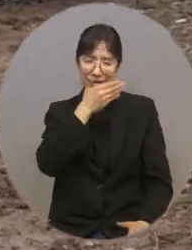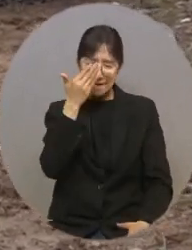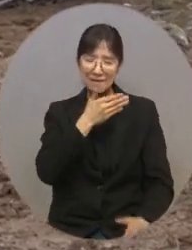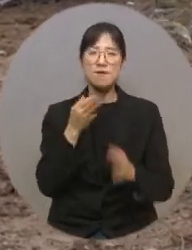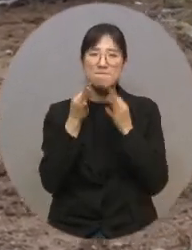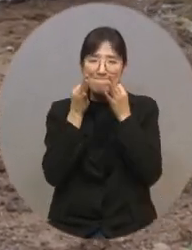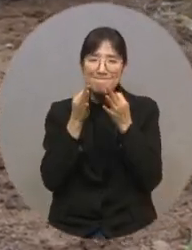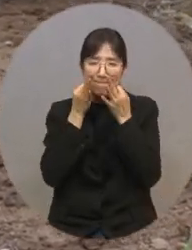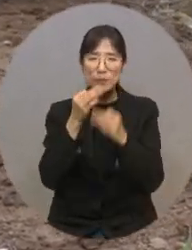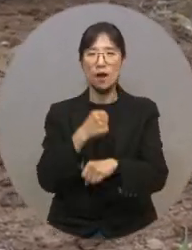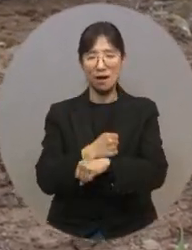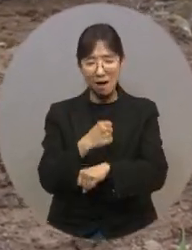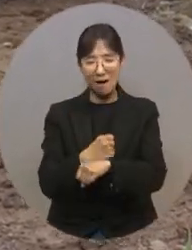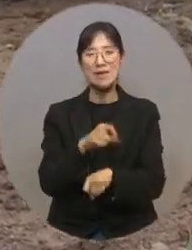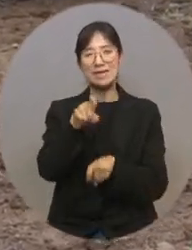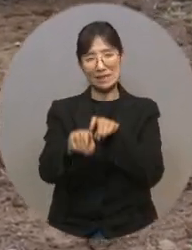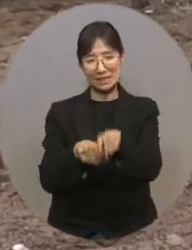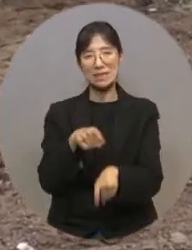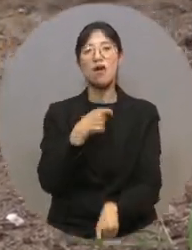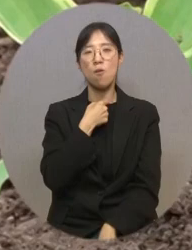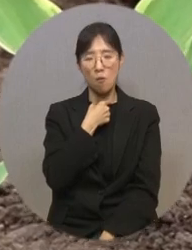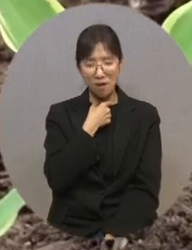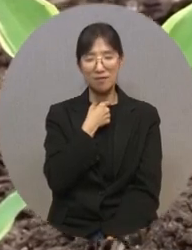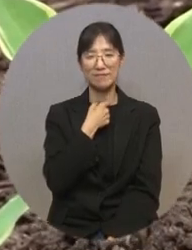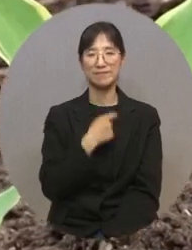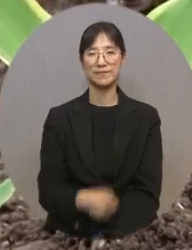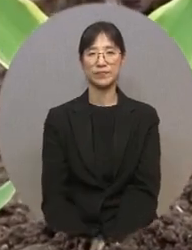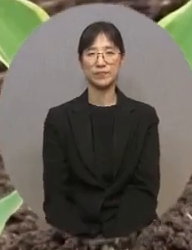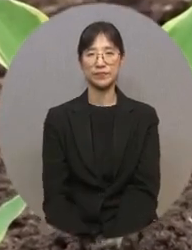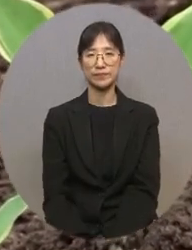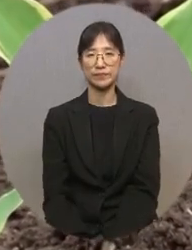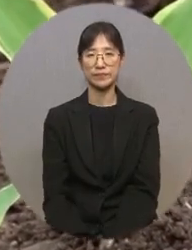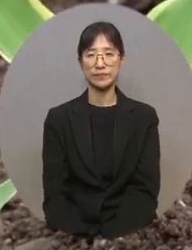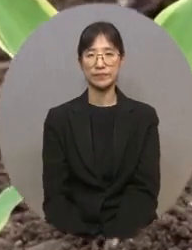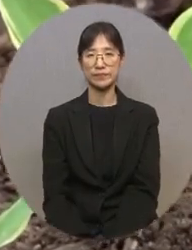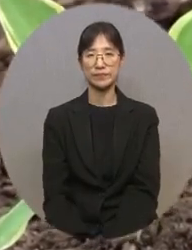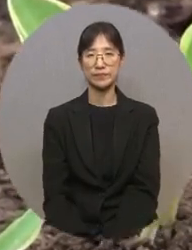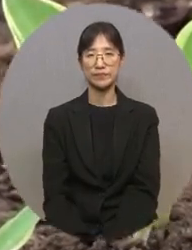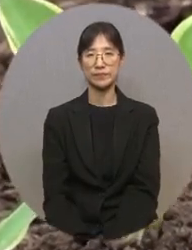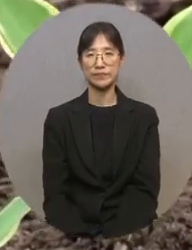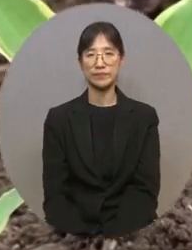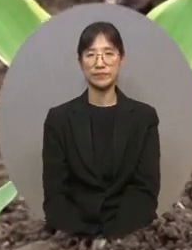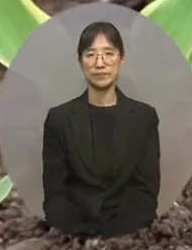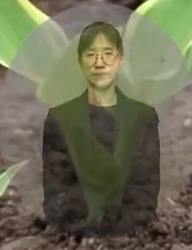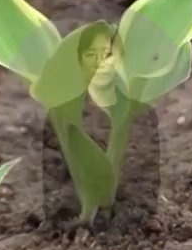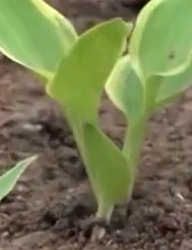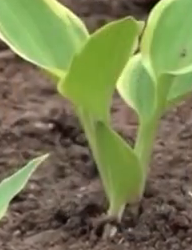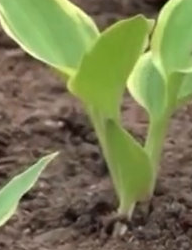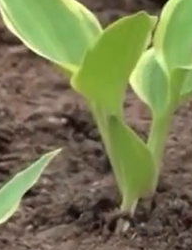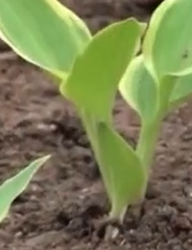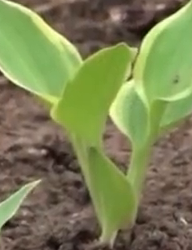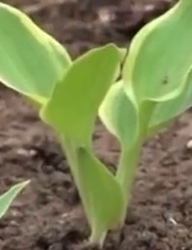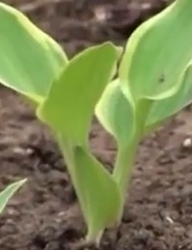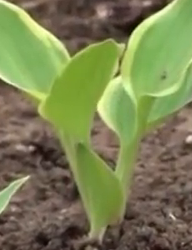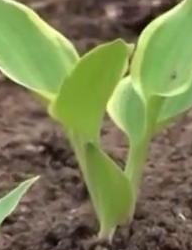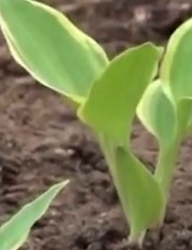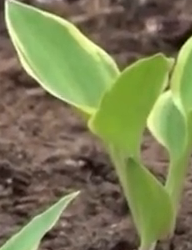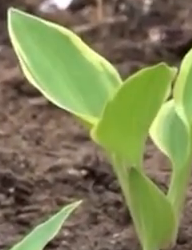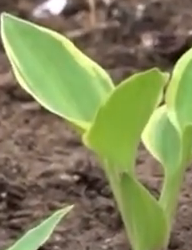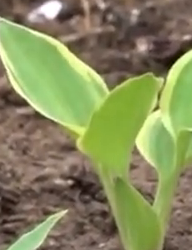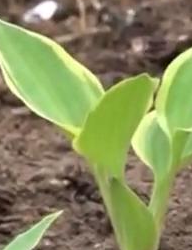자연 만들기를 꾸준히 실천해 나가기 바란다고 말했습니다. 복지TV 뉴스 이윤희입니다.